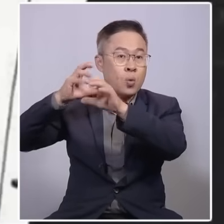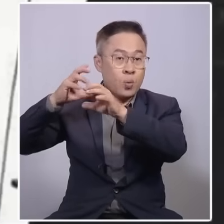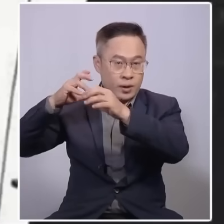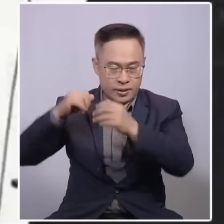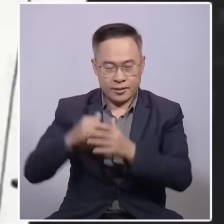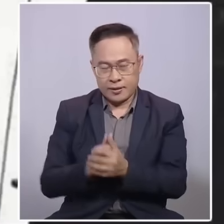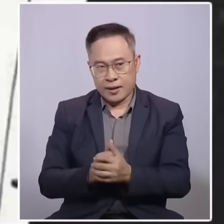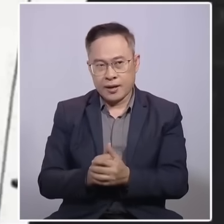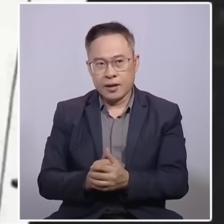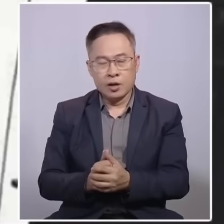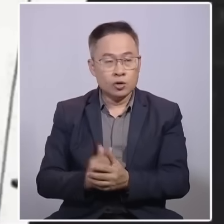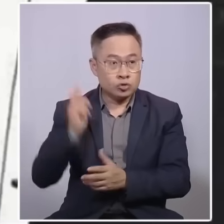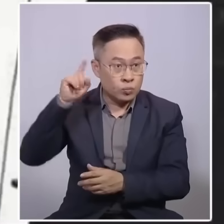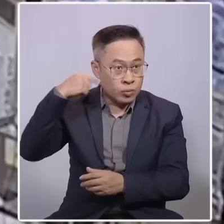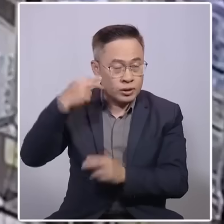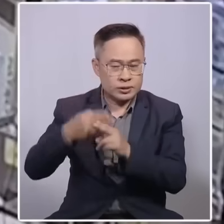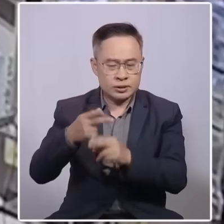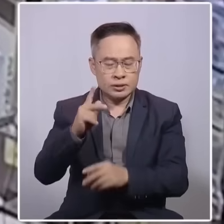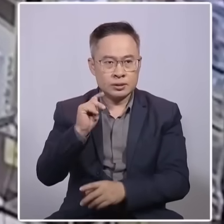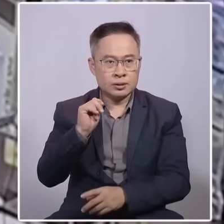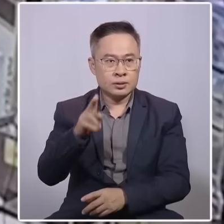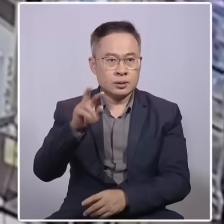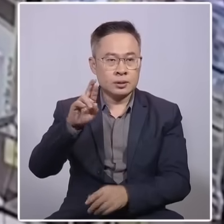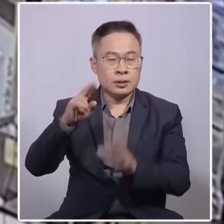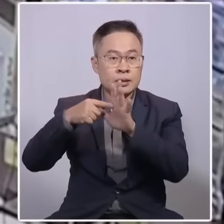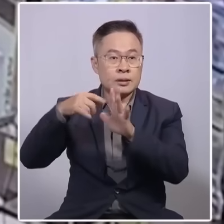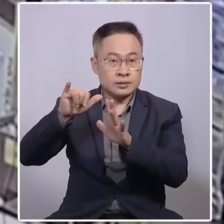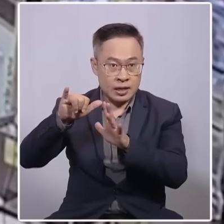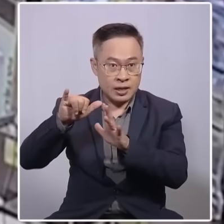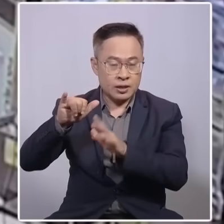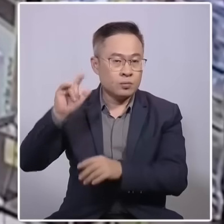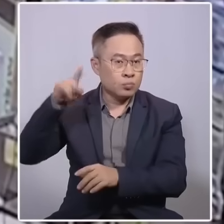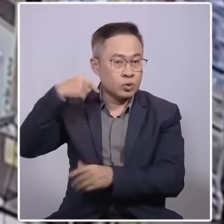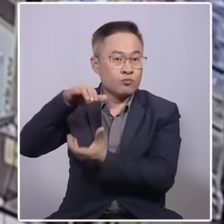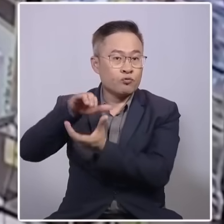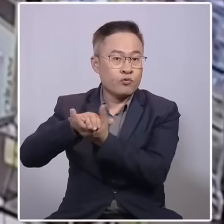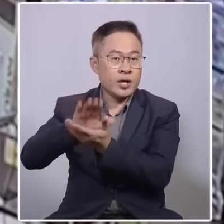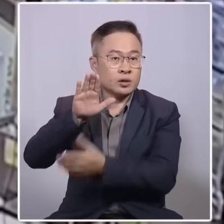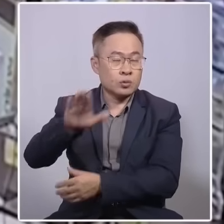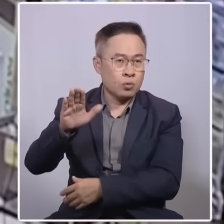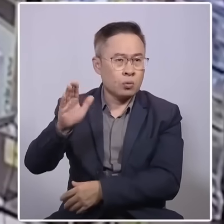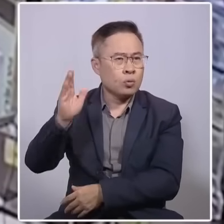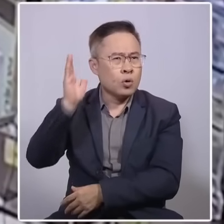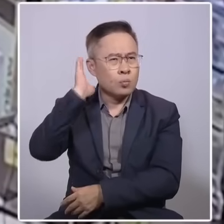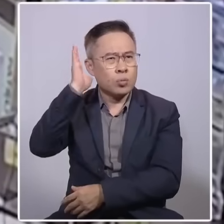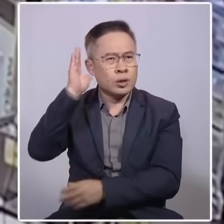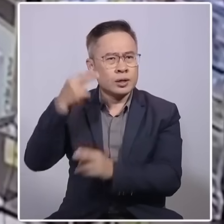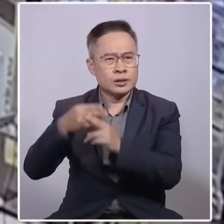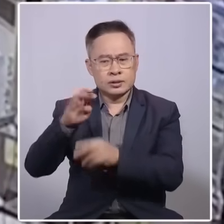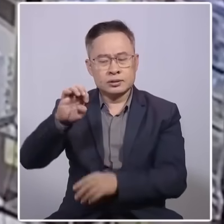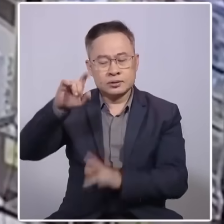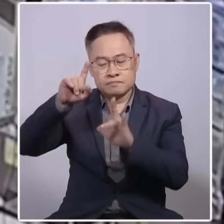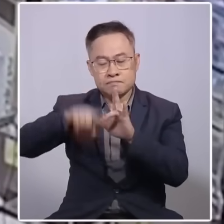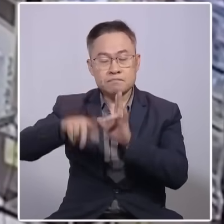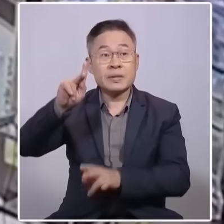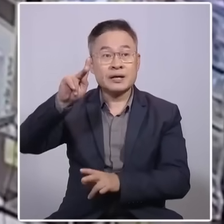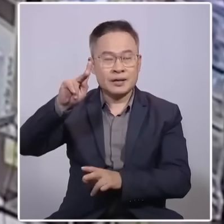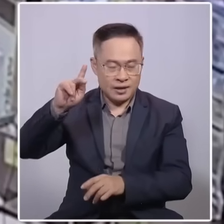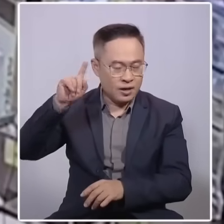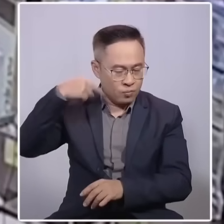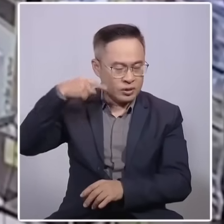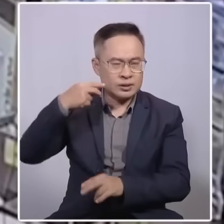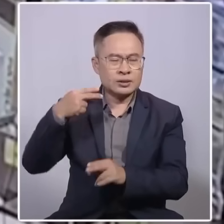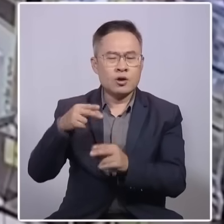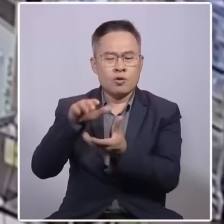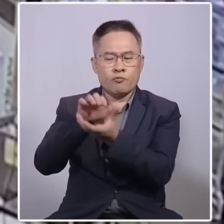ด้วยแล้วก็ทรายก็คือเป็นภรรยาของนายบิ๊กนะคะบิ๊นี่นี่คือนายบอยนี่นะฮะอ่านี่ๆเป็นภาพนะครับนี่มีอุปกรณ์มี